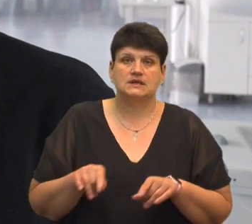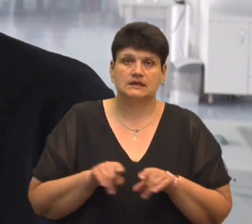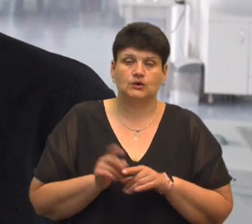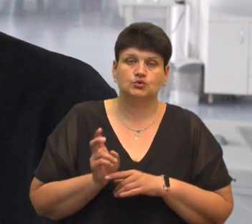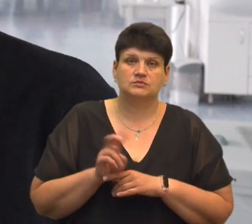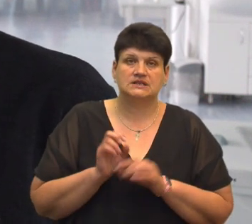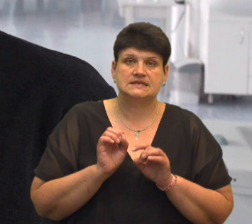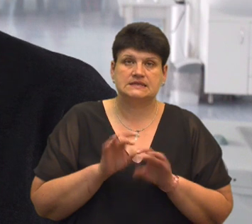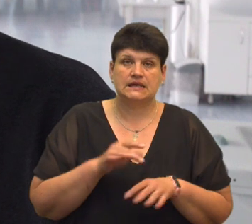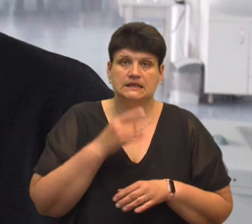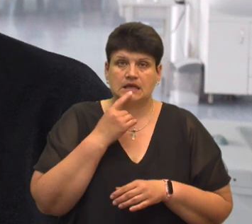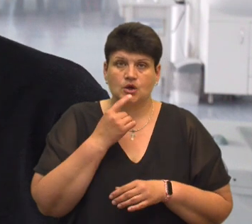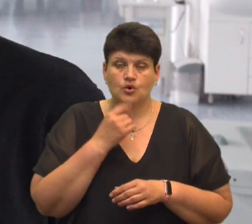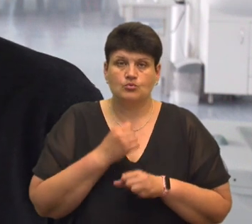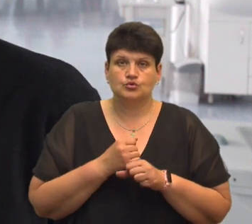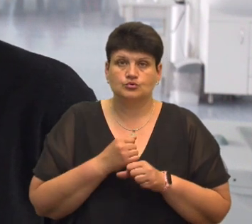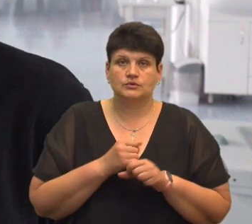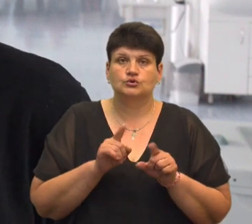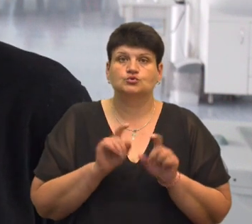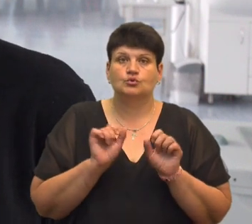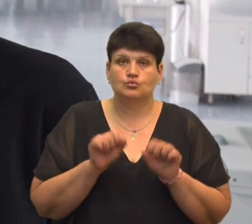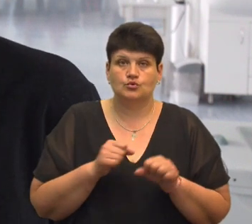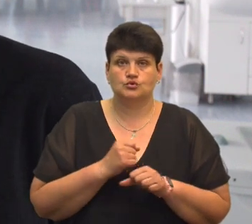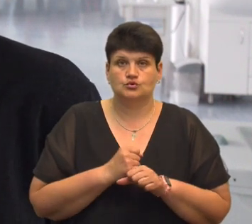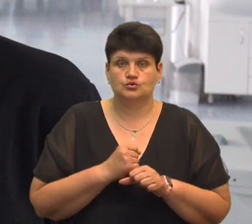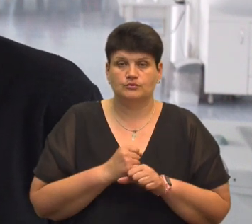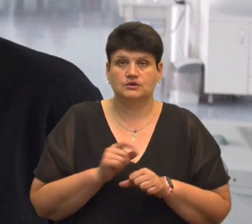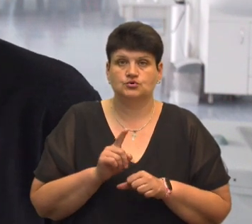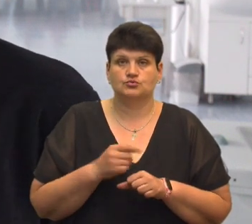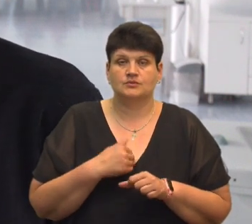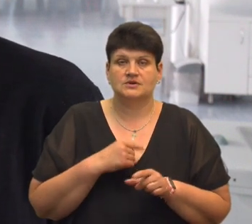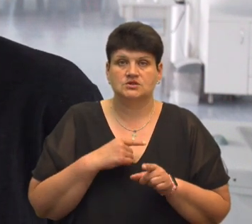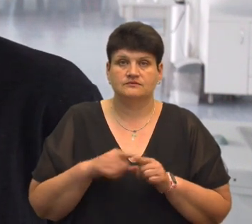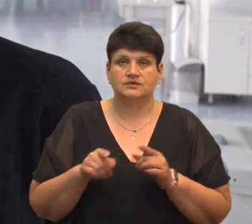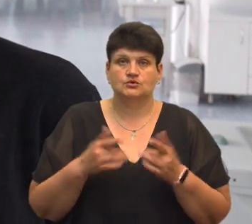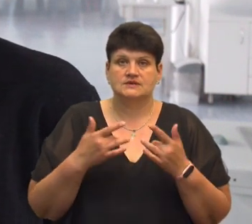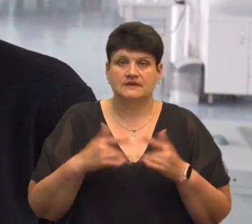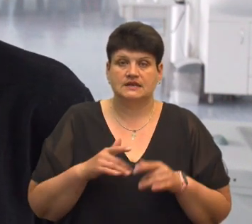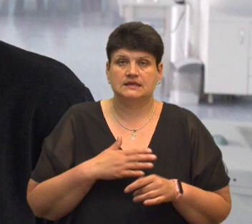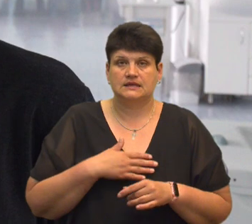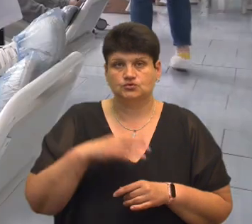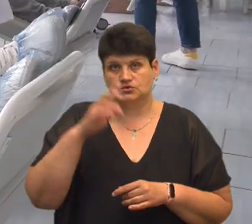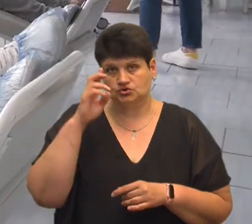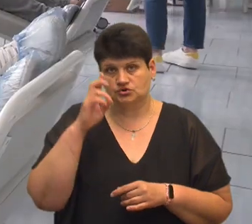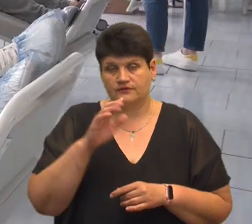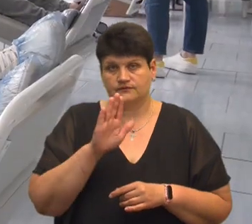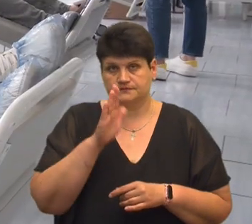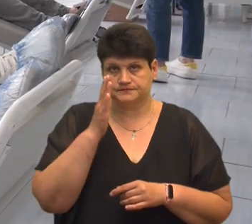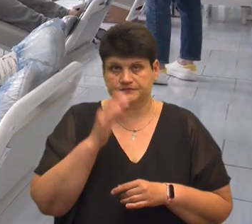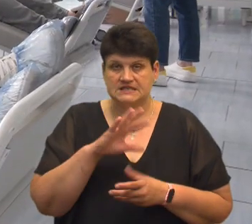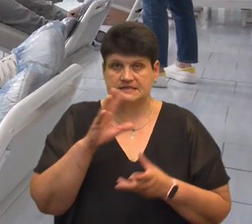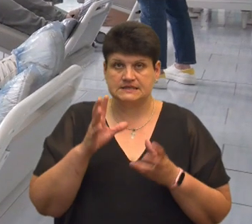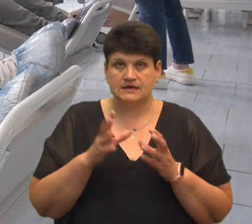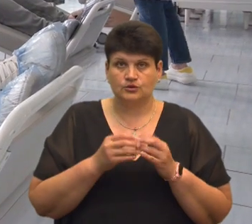здати кров або робити те, що можуть зробити, щоб ми швидше звільнили нашу державу від окупантів. Загалом під